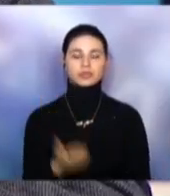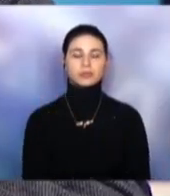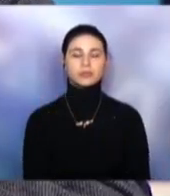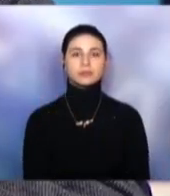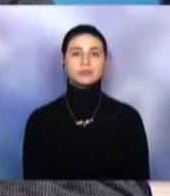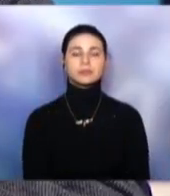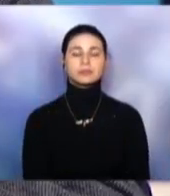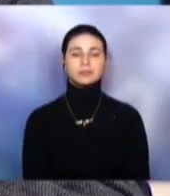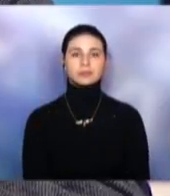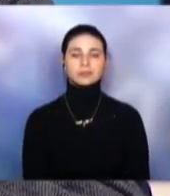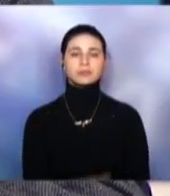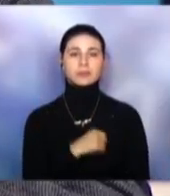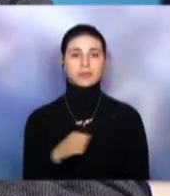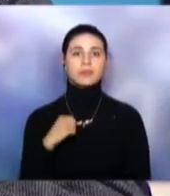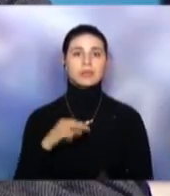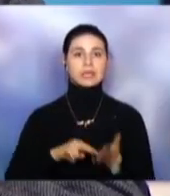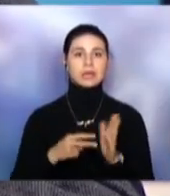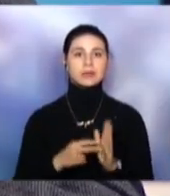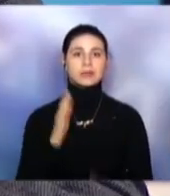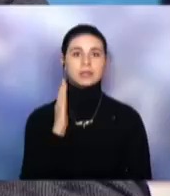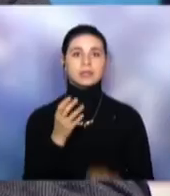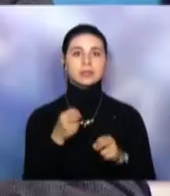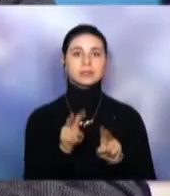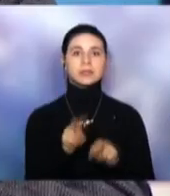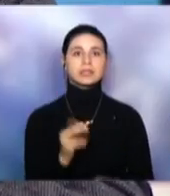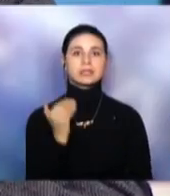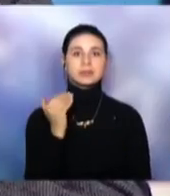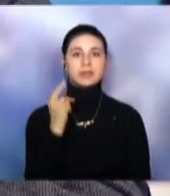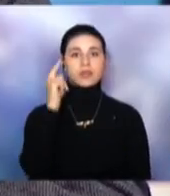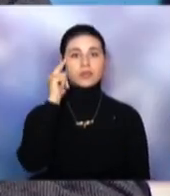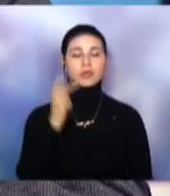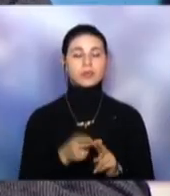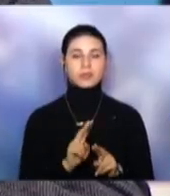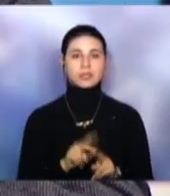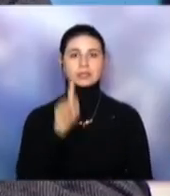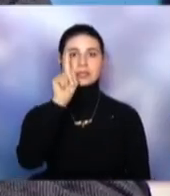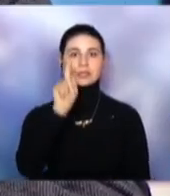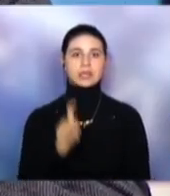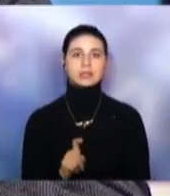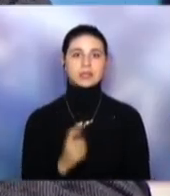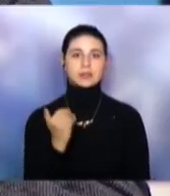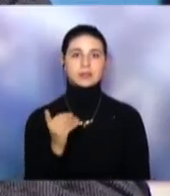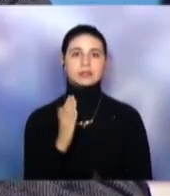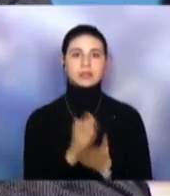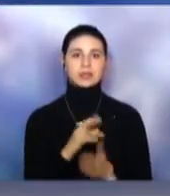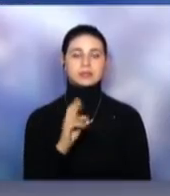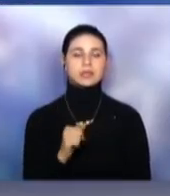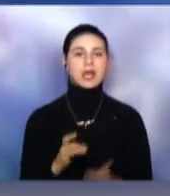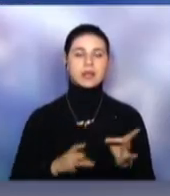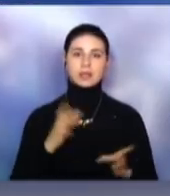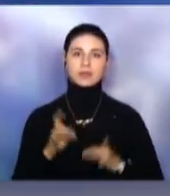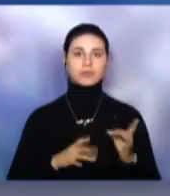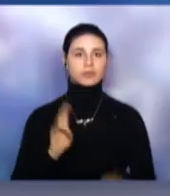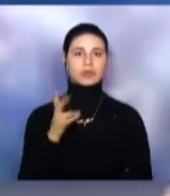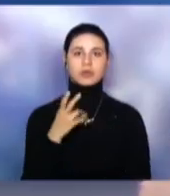უკვე შესაბამისი ეკმედებები დაიგეგმება შესაბამის სპეციალისტის მიერ. ფიქრობ, რომ ეს აღდენ მამოძრაობელი სისტემა. და არ ინერვიულოს ამ შემთხვევაში? არ